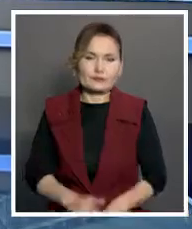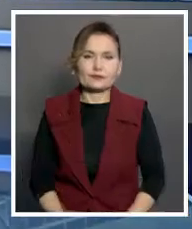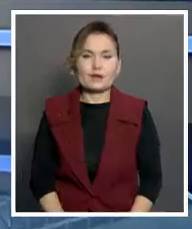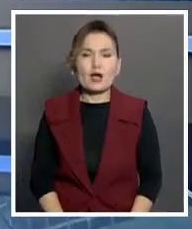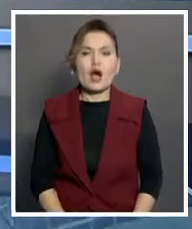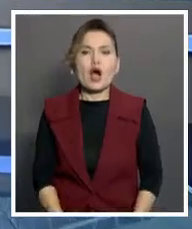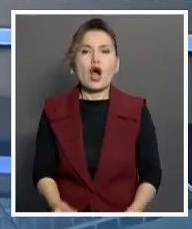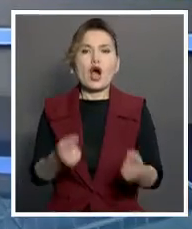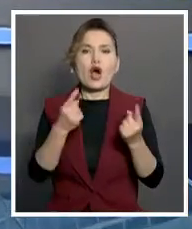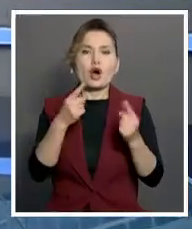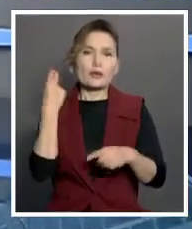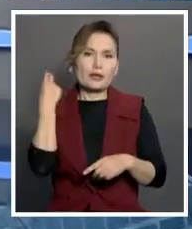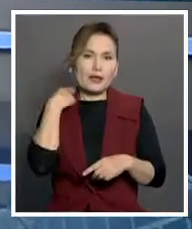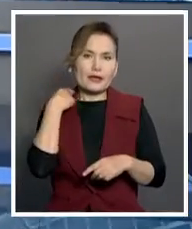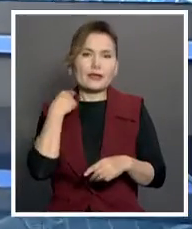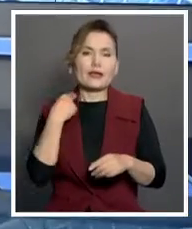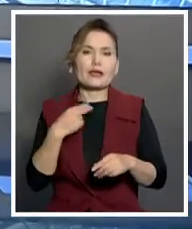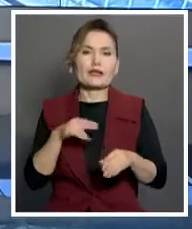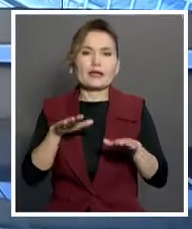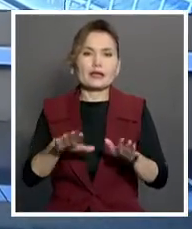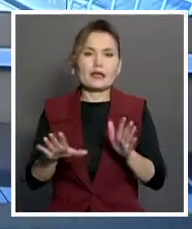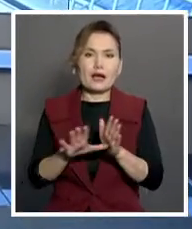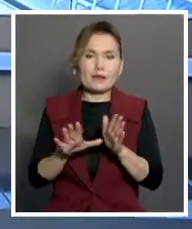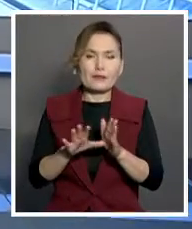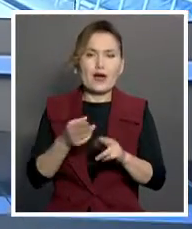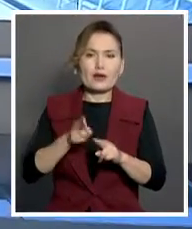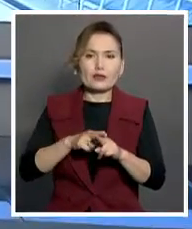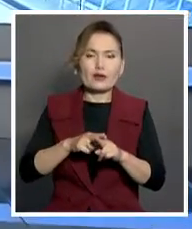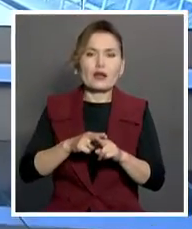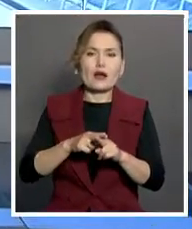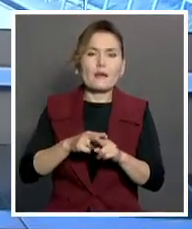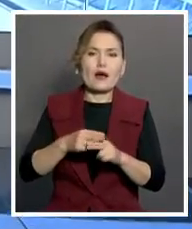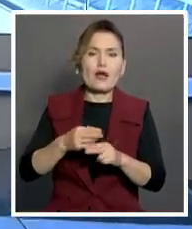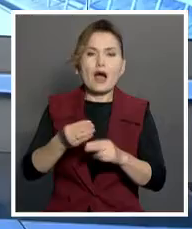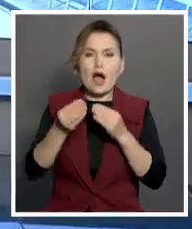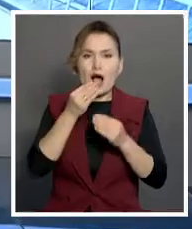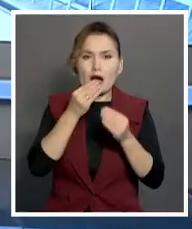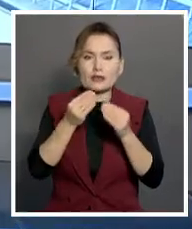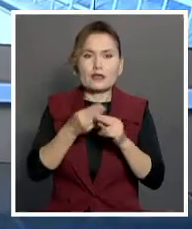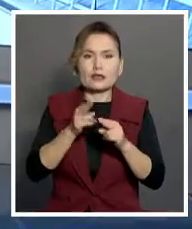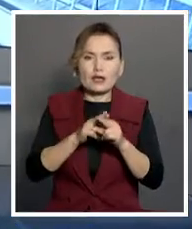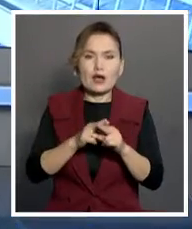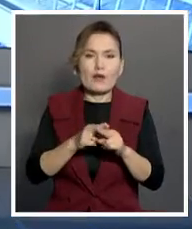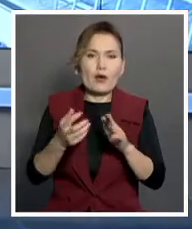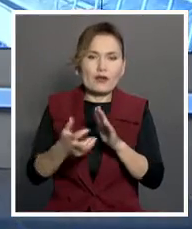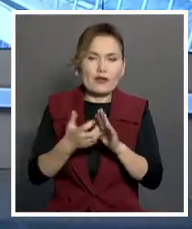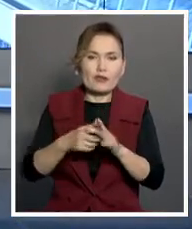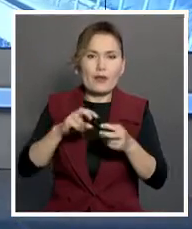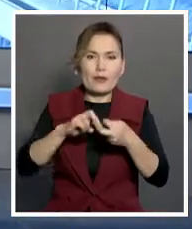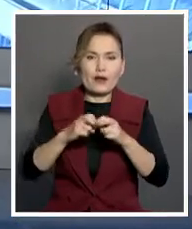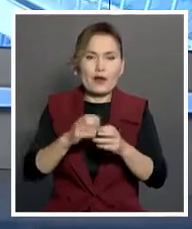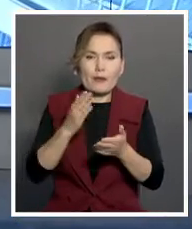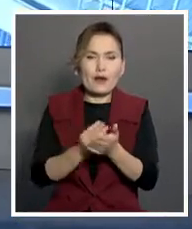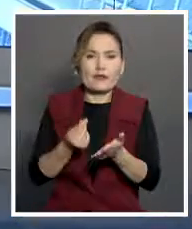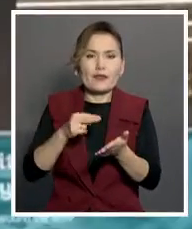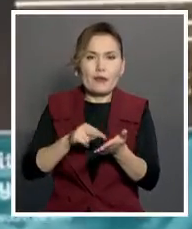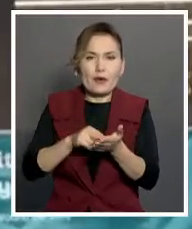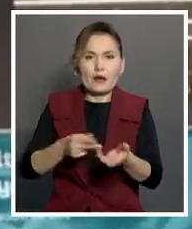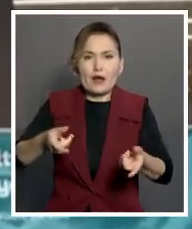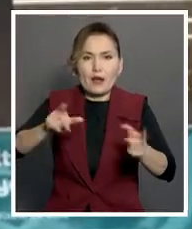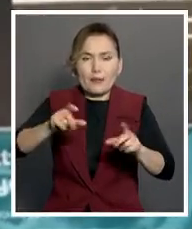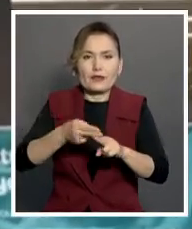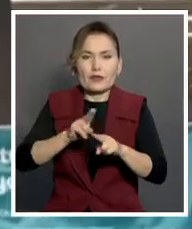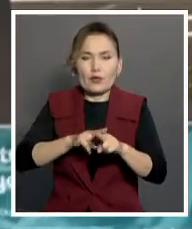Жахан жаңалықтарына тоқталсақ, Ұлыбританияда энергетика және азық-түлік дағдарысы күшейіп барады. Бұған бағаның өсуі, пандемия